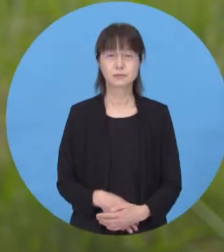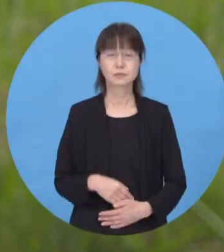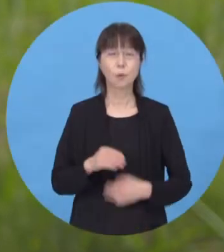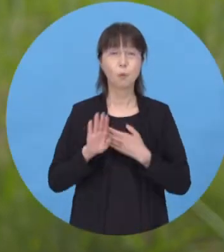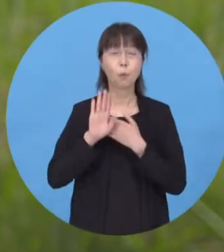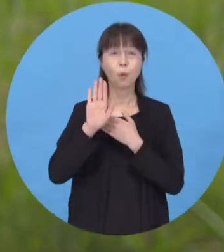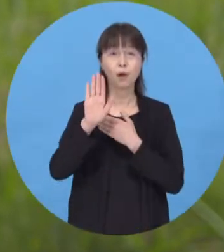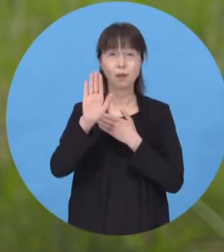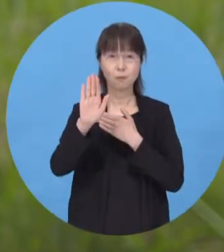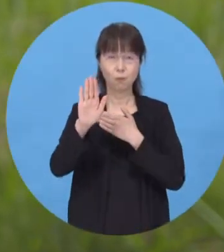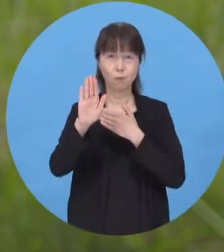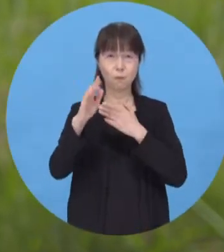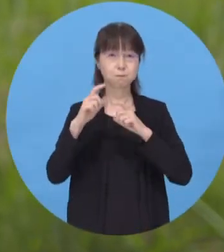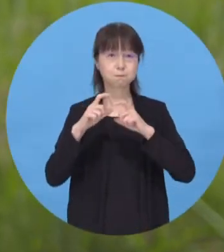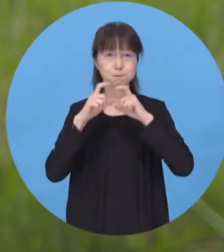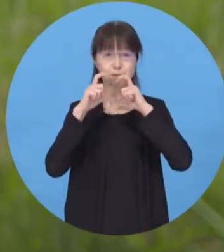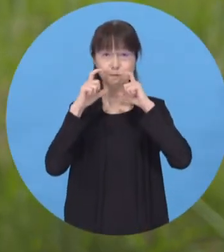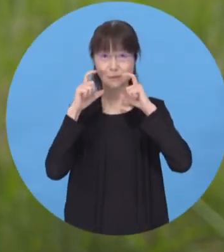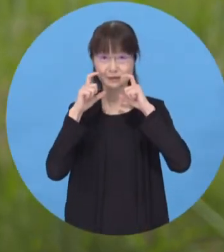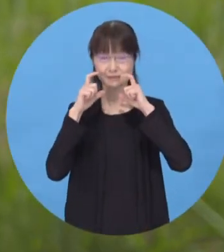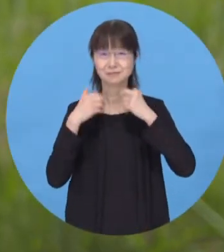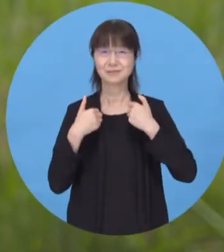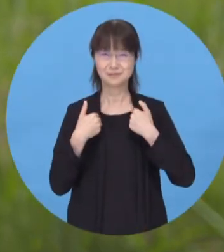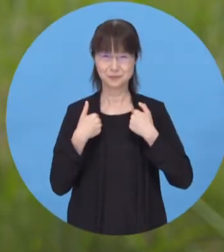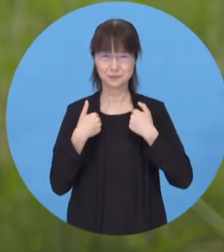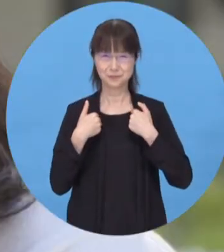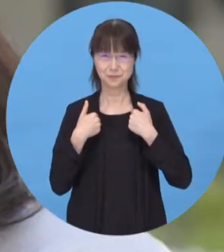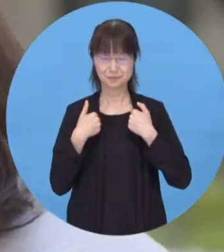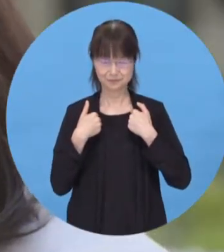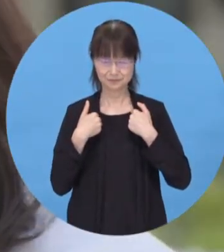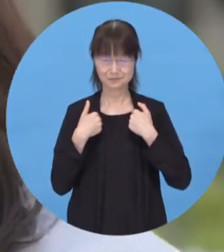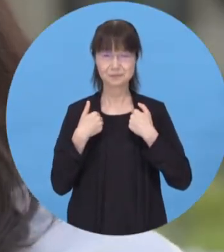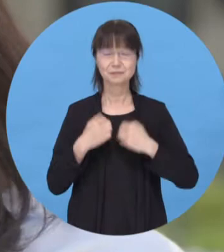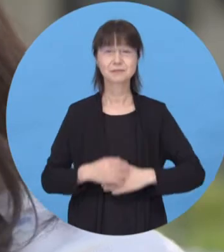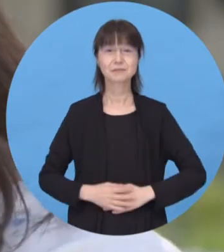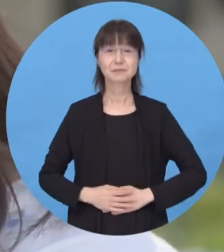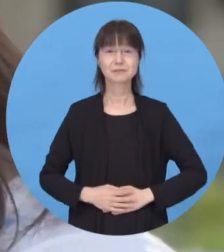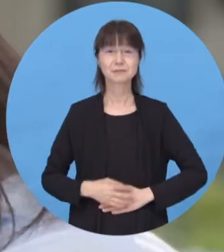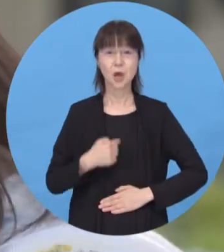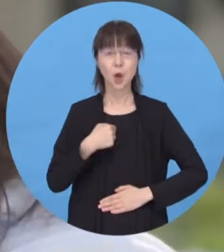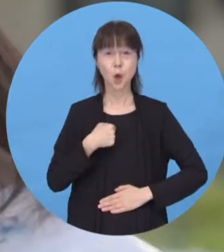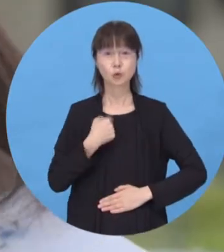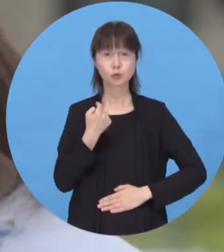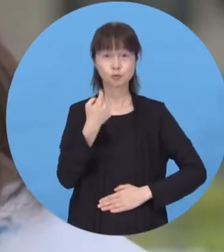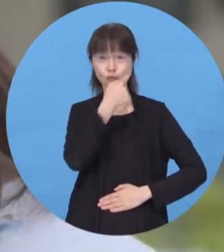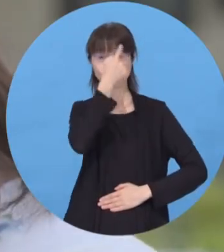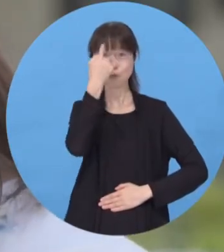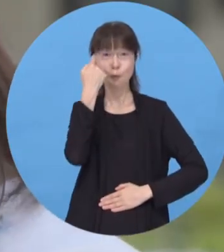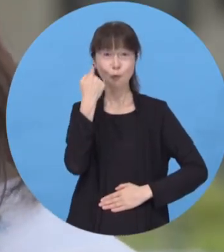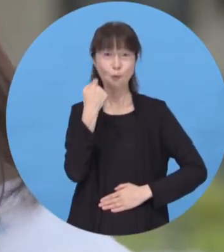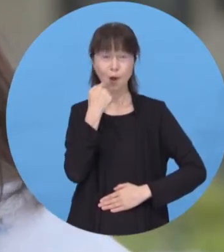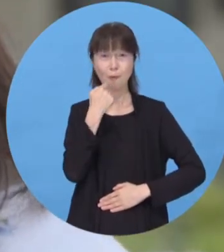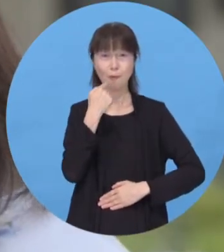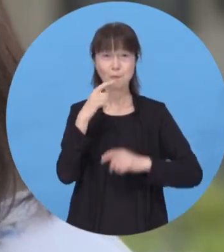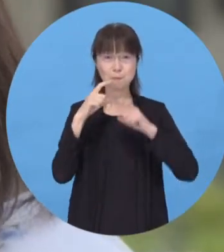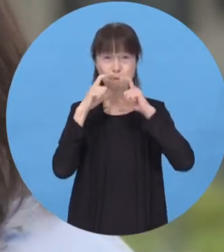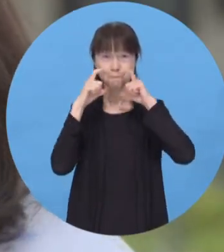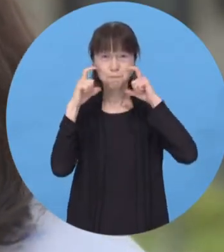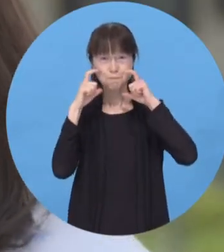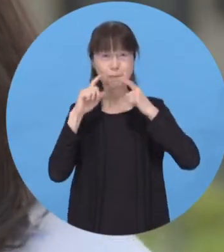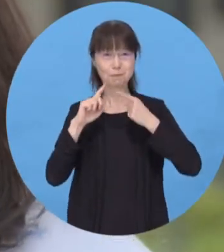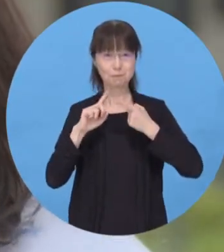これからも欠かすことのできないマスク、自分の顔にフィットさせてと。